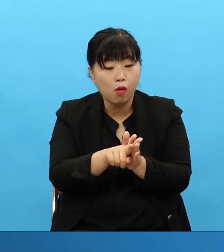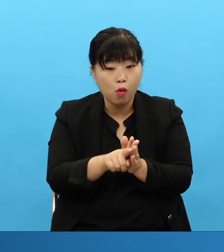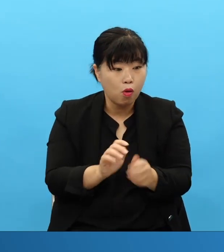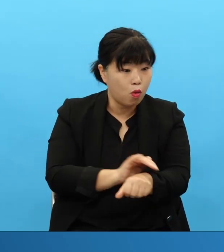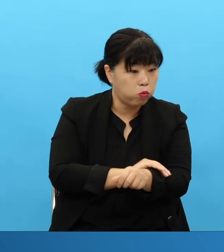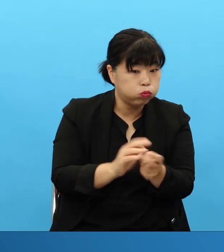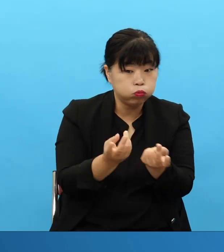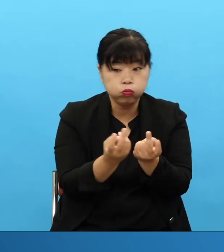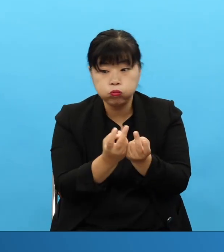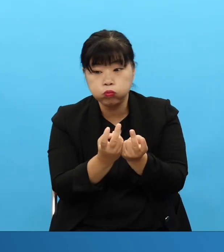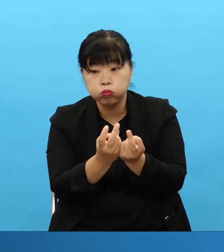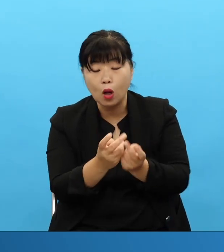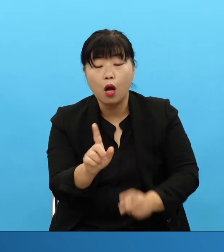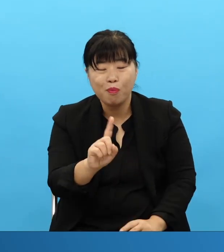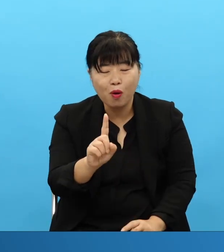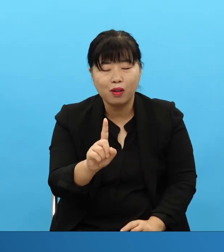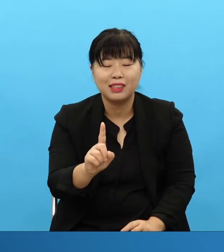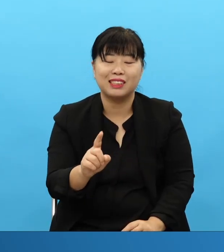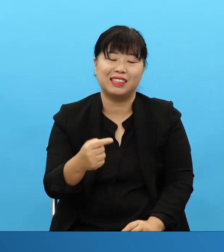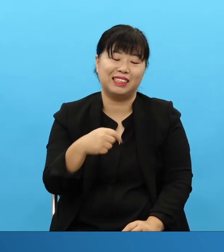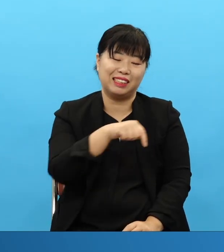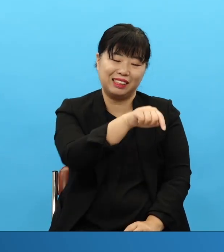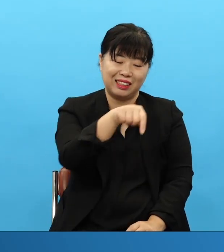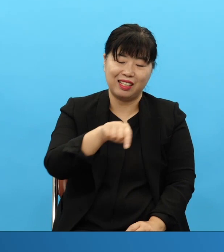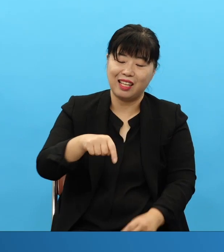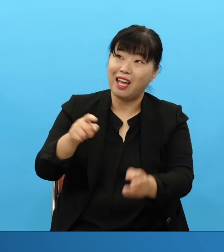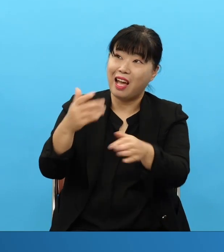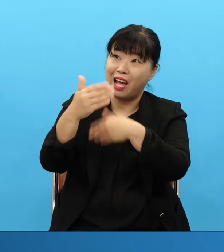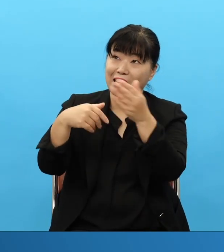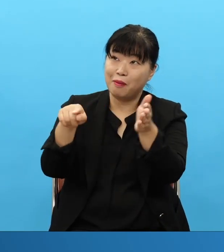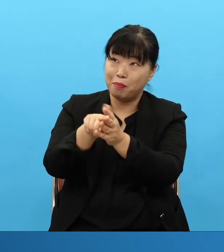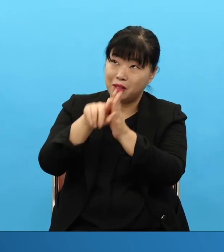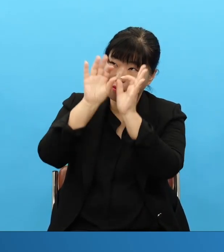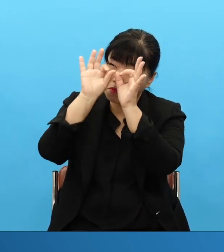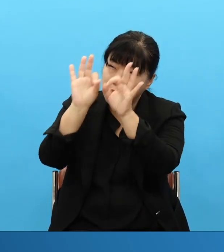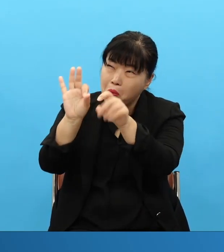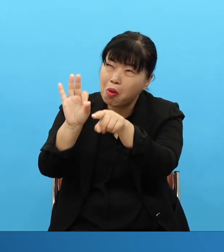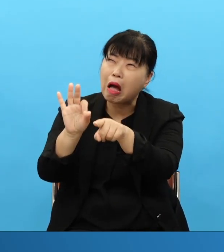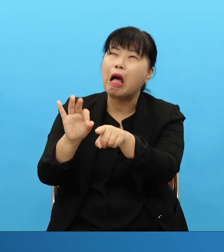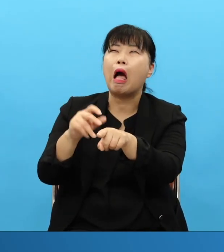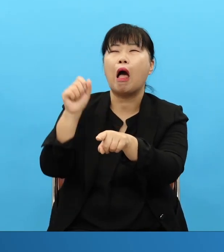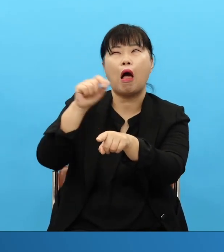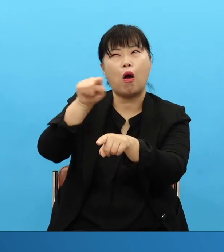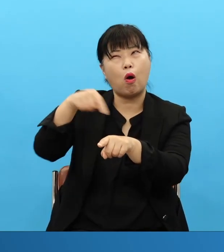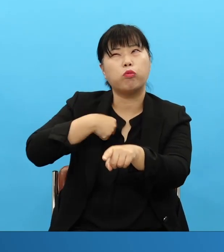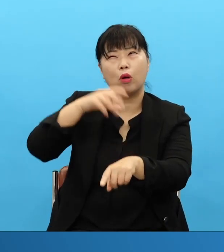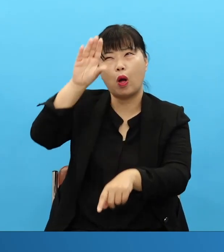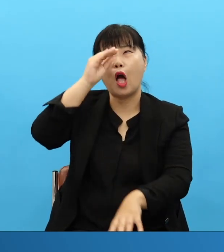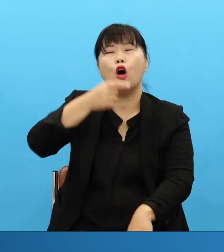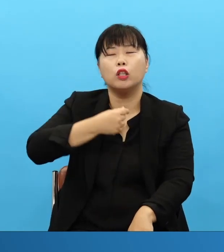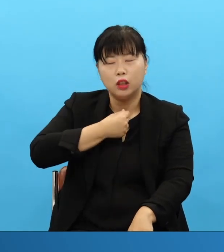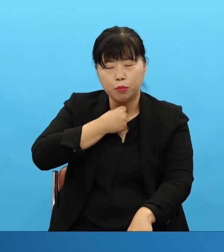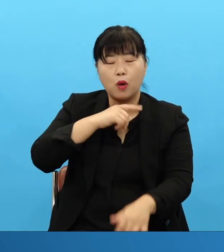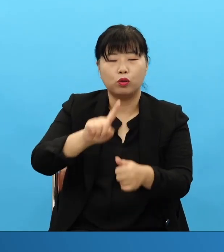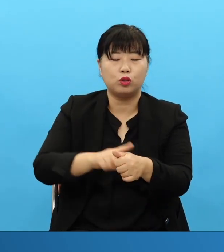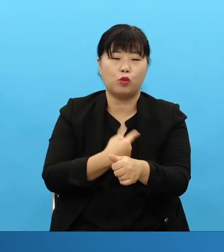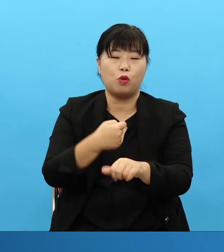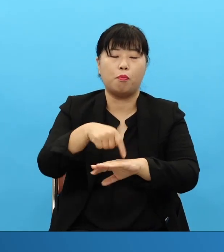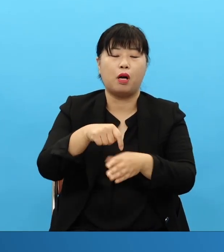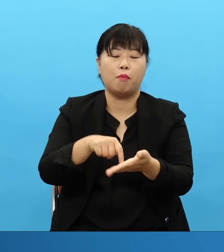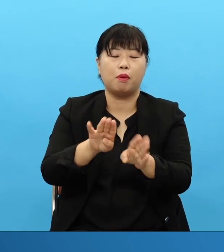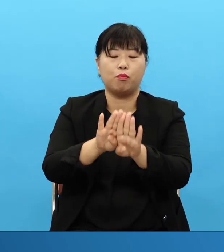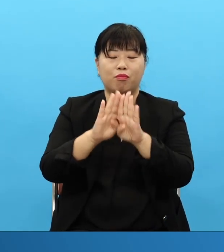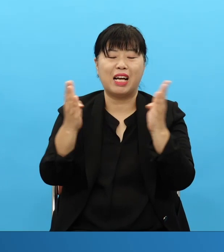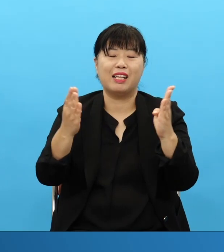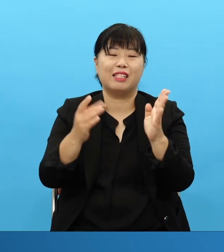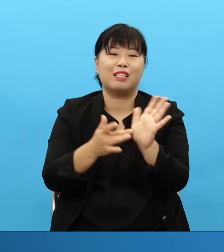you. 큰 은혜 받은 사람이 있다면 여러분이 받은 응답을 보고 돼 있단 말이에요. If there's anyone who is greatly blessed, then they received that blessing because they saw the